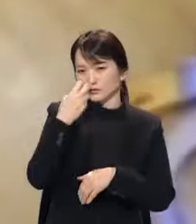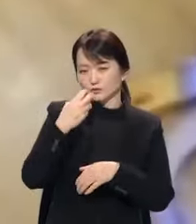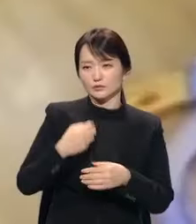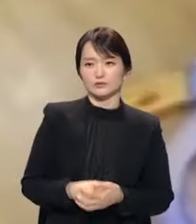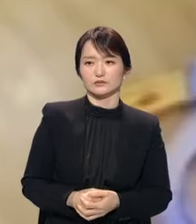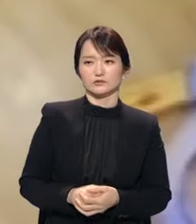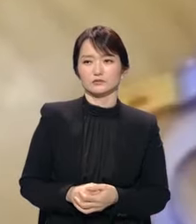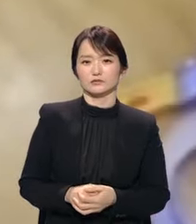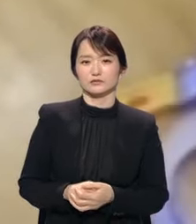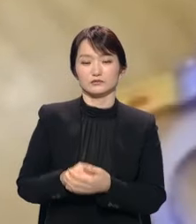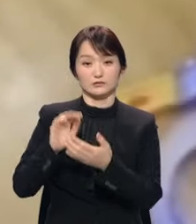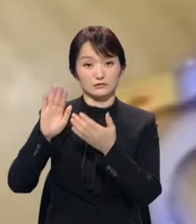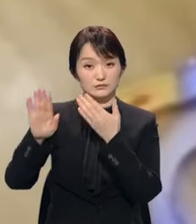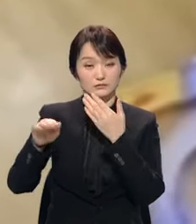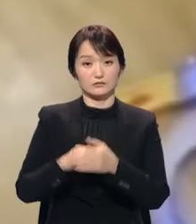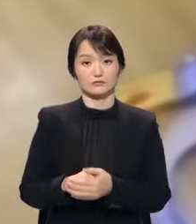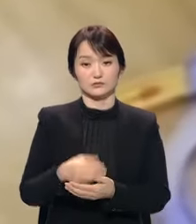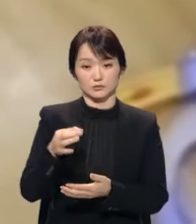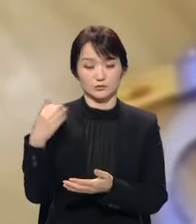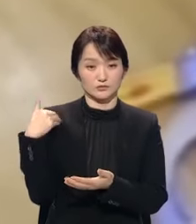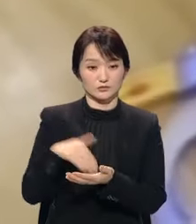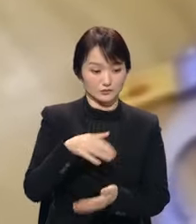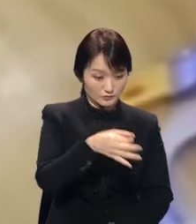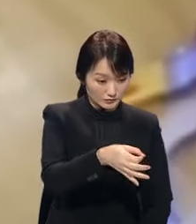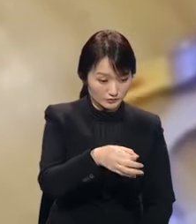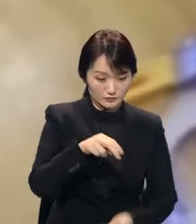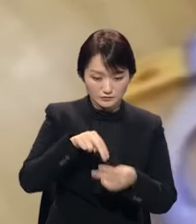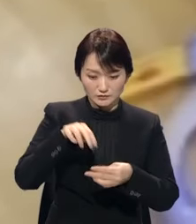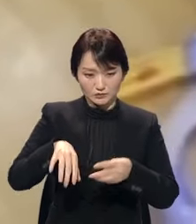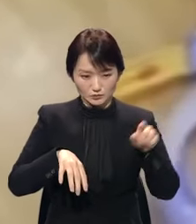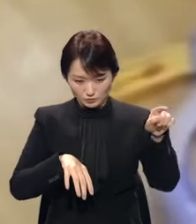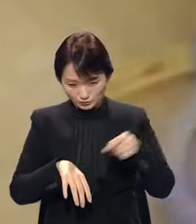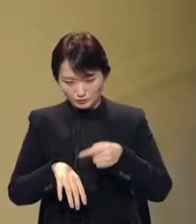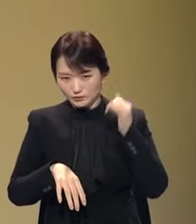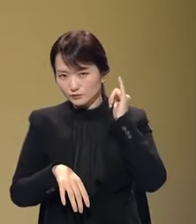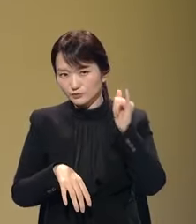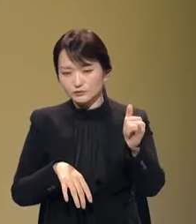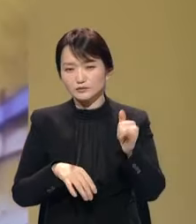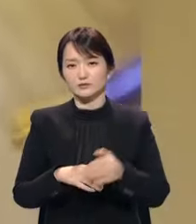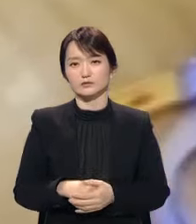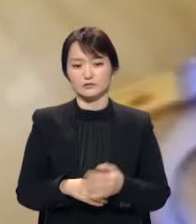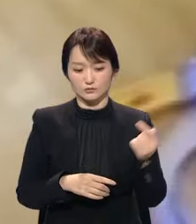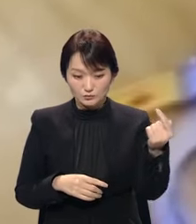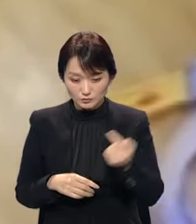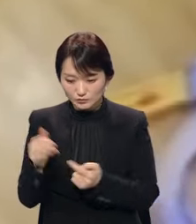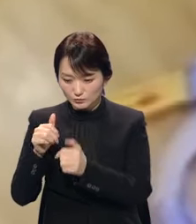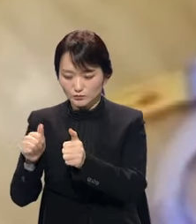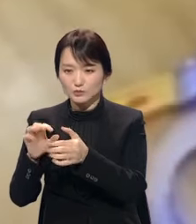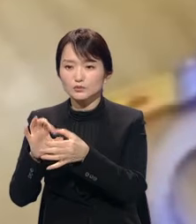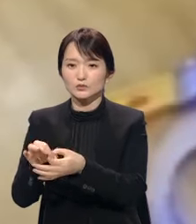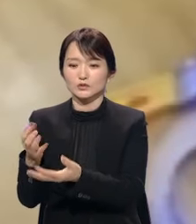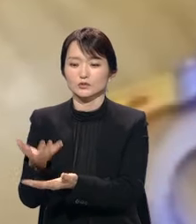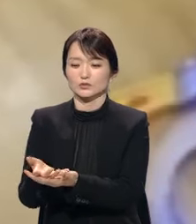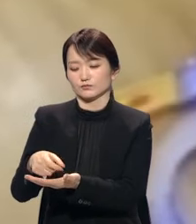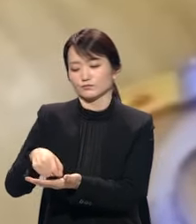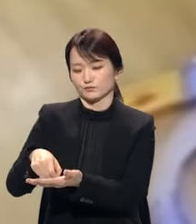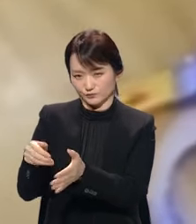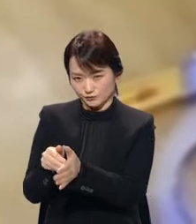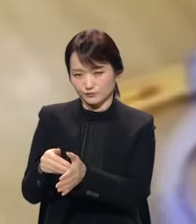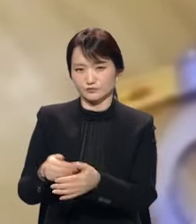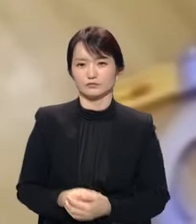받고 와서는 환불해줄 테니까 센터로 오라고 연락을 합니다. 그런데 가보니까 변호사 통해서 서류를 다 작성을 해놓은